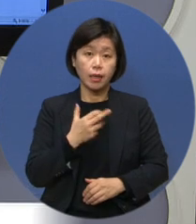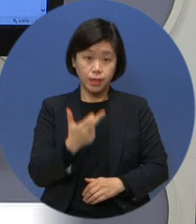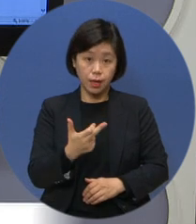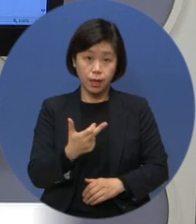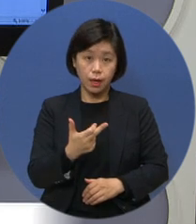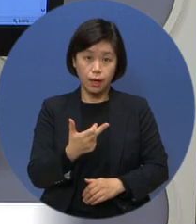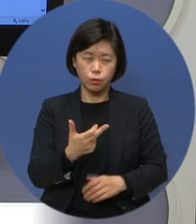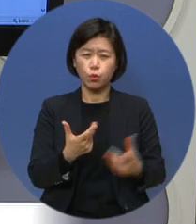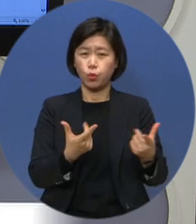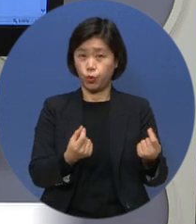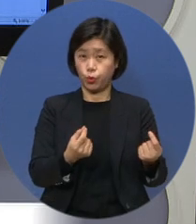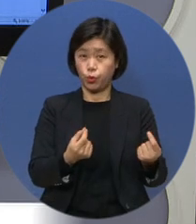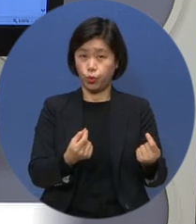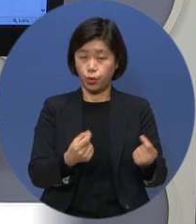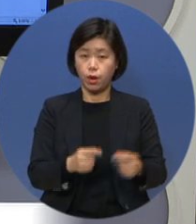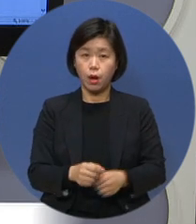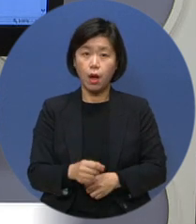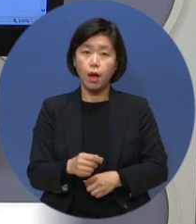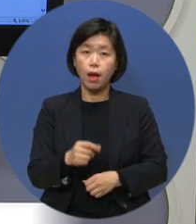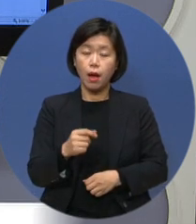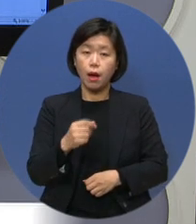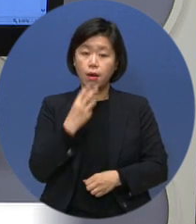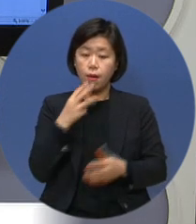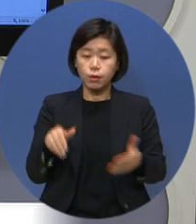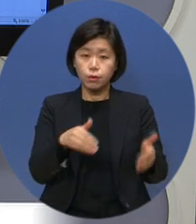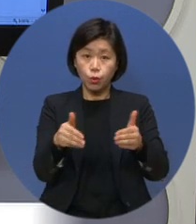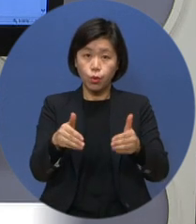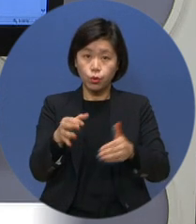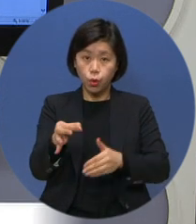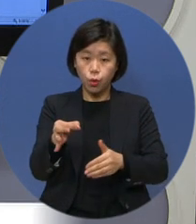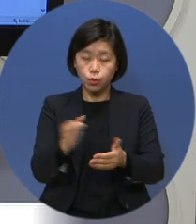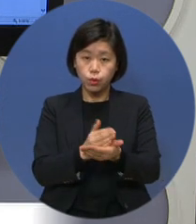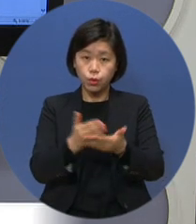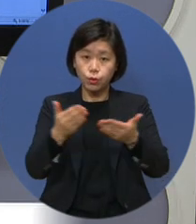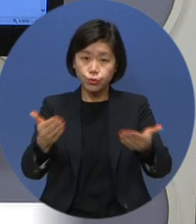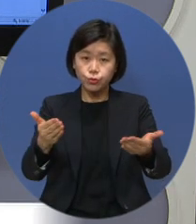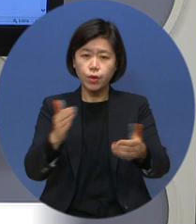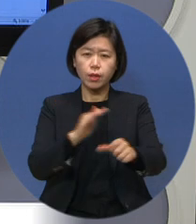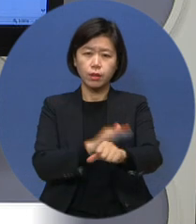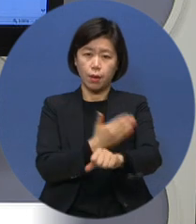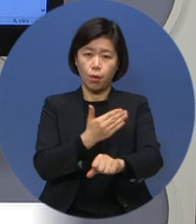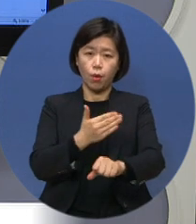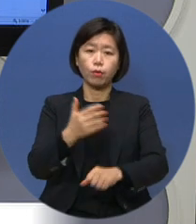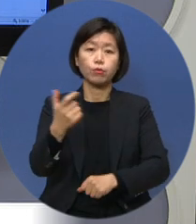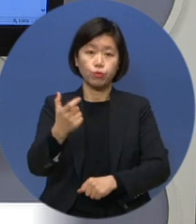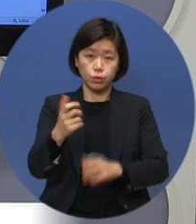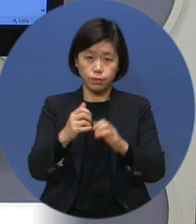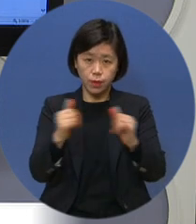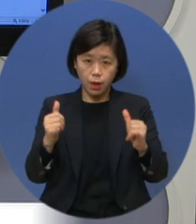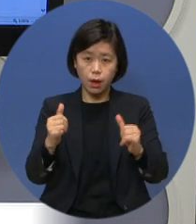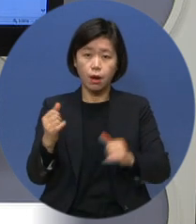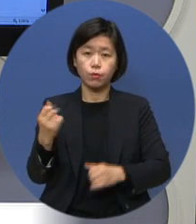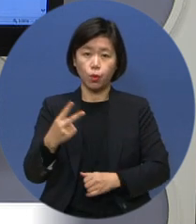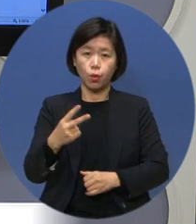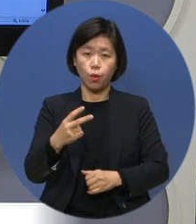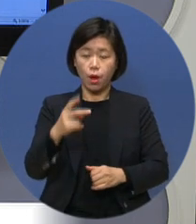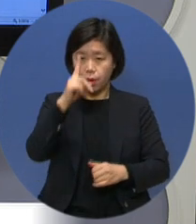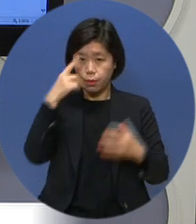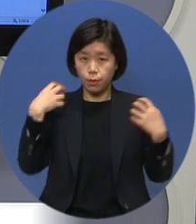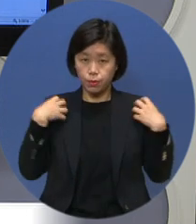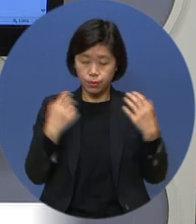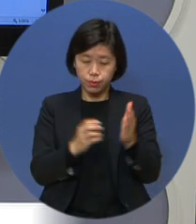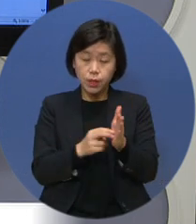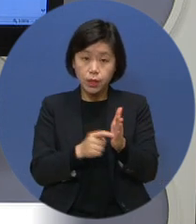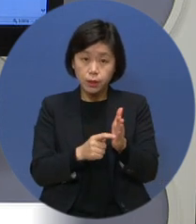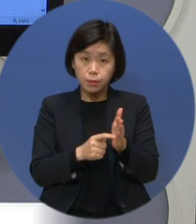기본소득 이 잘못 지급된 390 여명 ce 생활 안정 지원금이 잘 못찍어 업된 60여명 정부 긴급